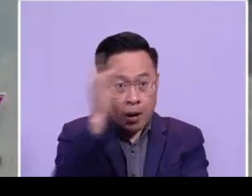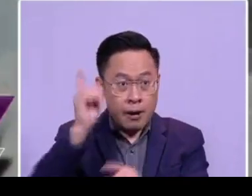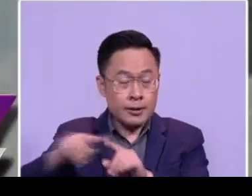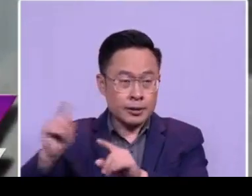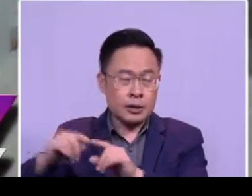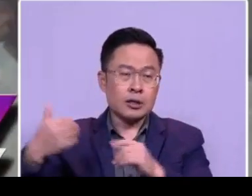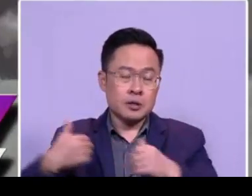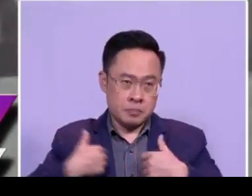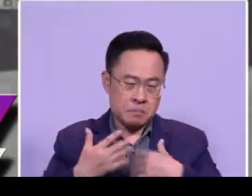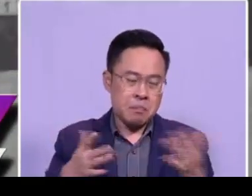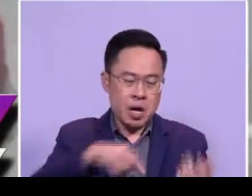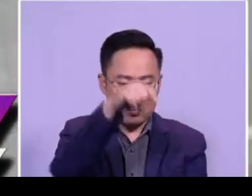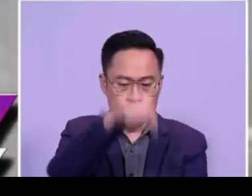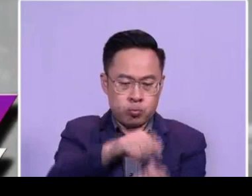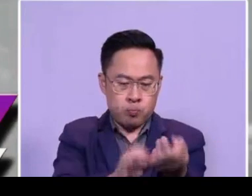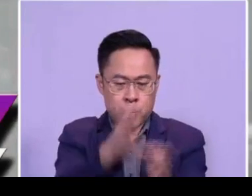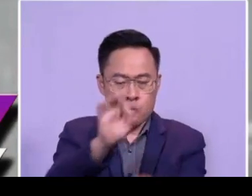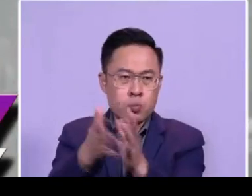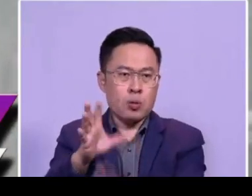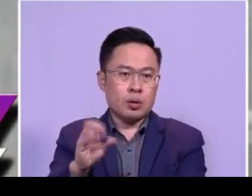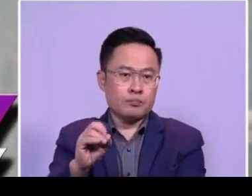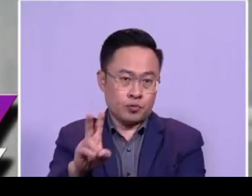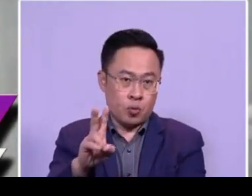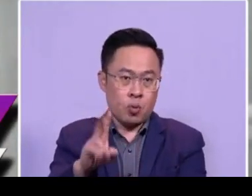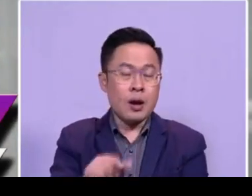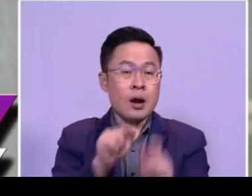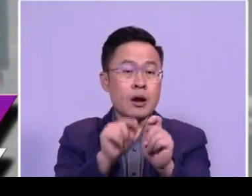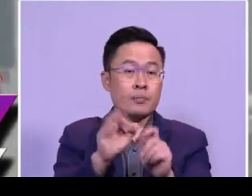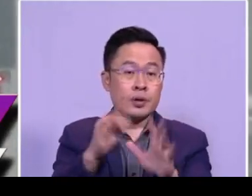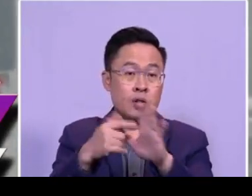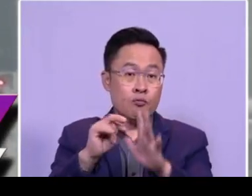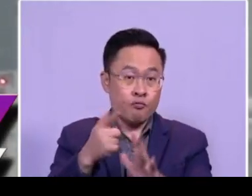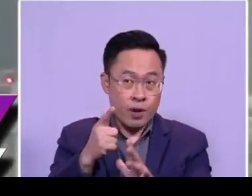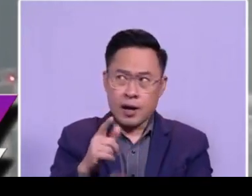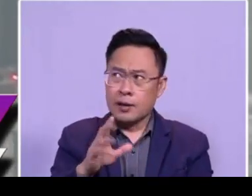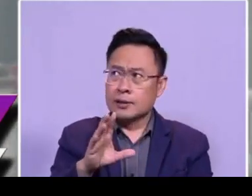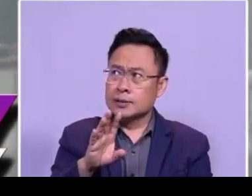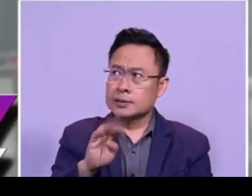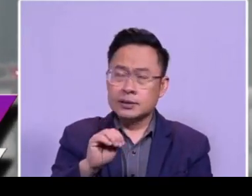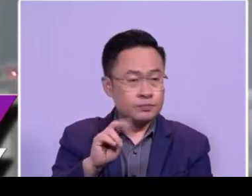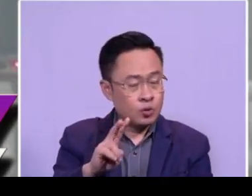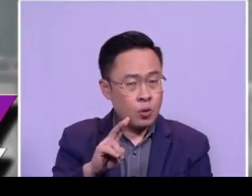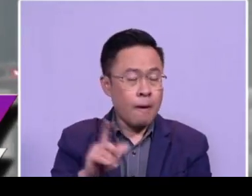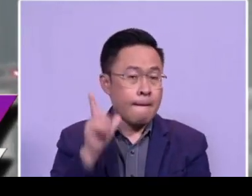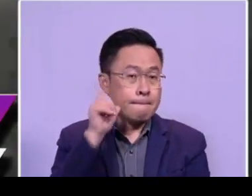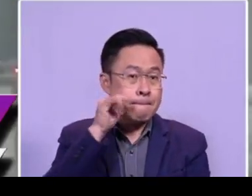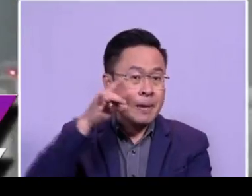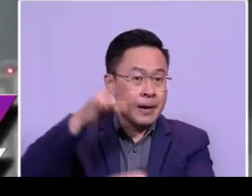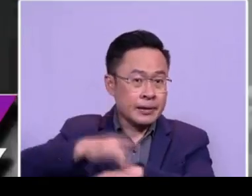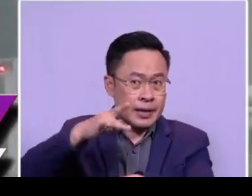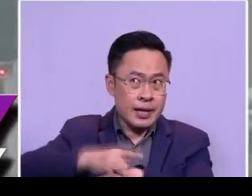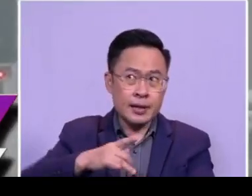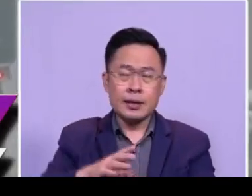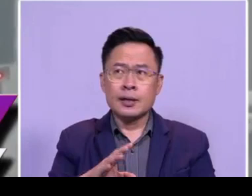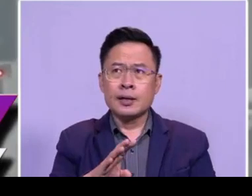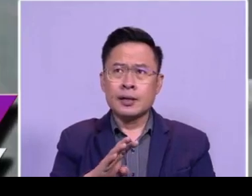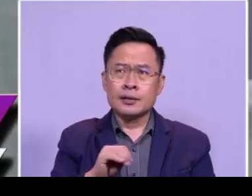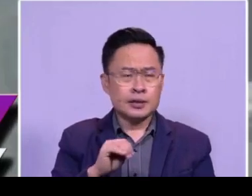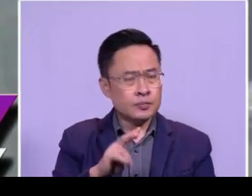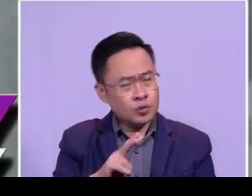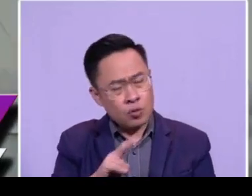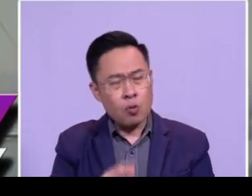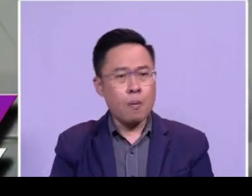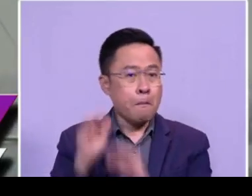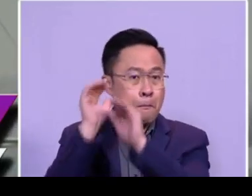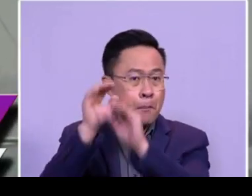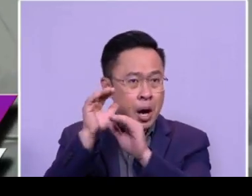อยู่ที่52จุดอำเภอฝาง46จุดแม่แตง43จุดพร้าว38จุดหางดงลดลงเ